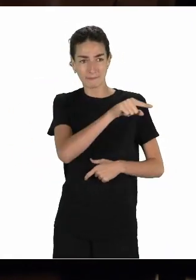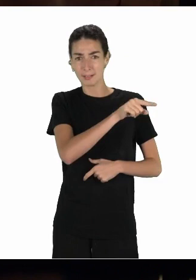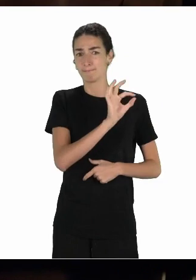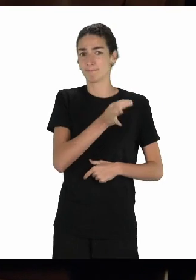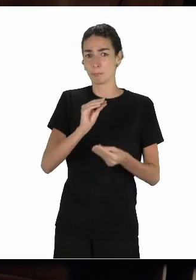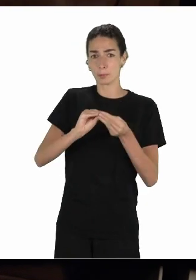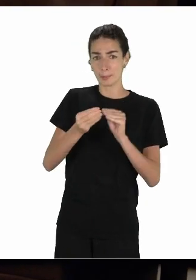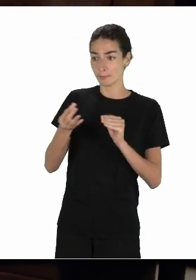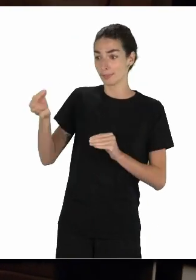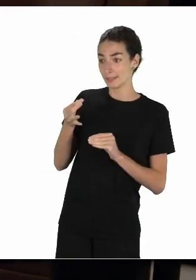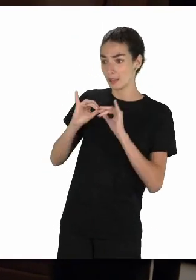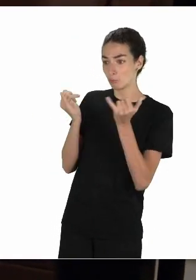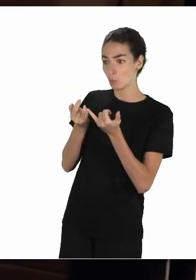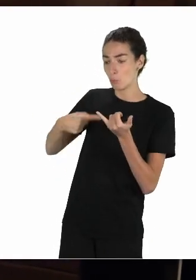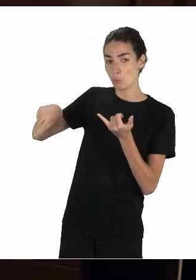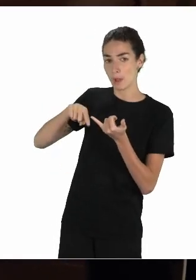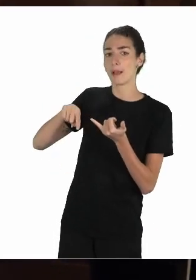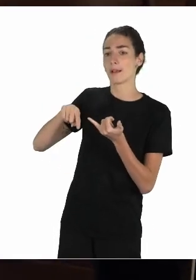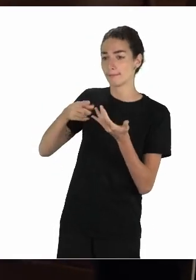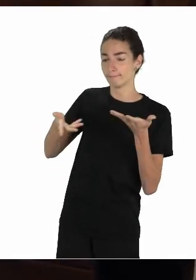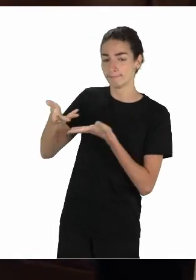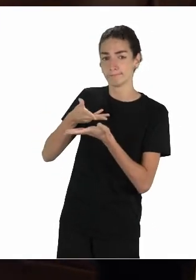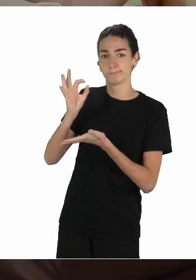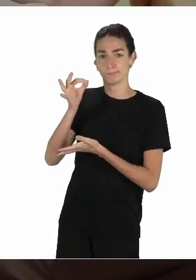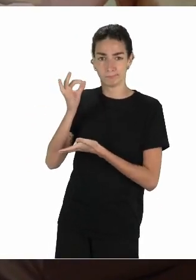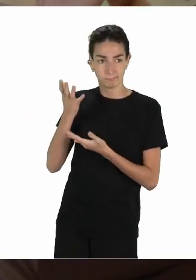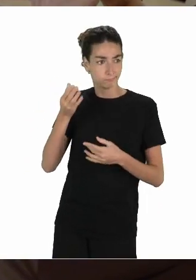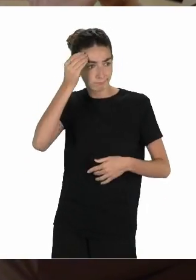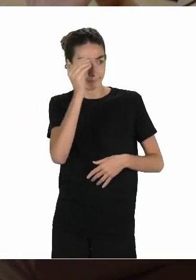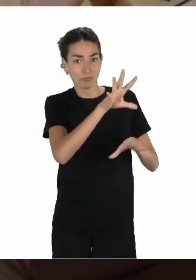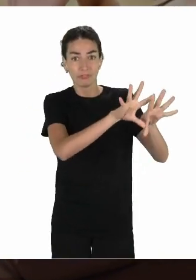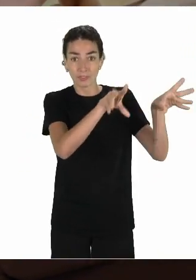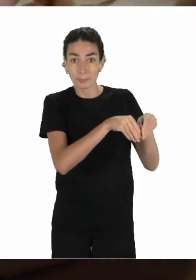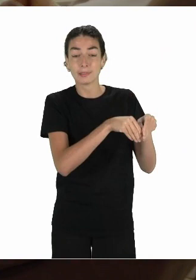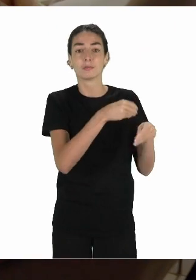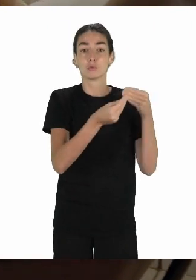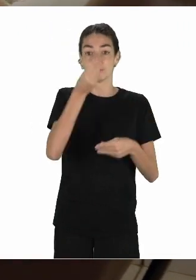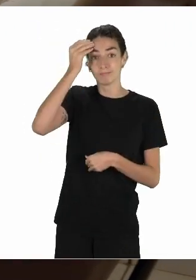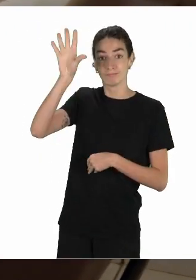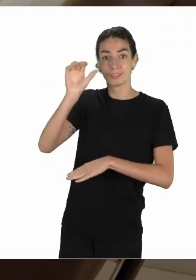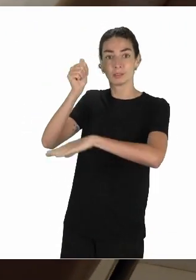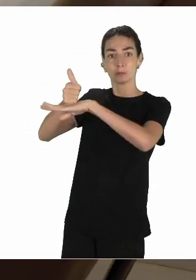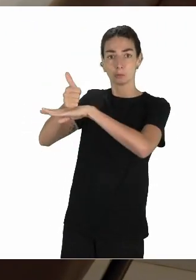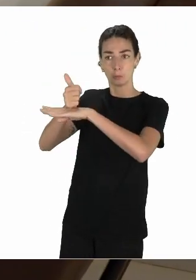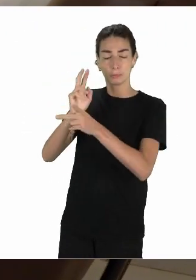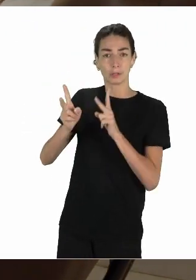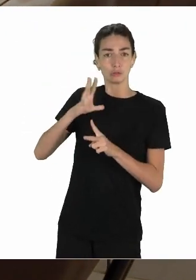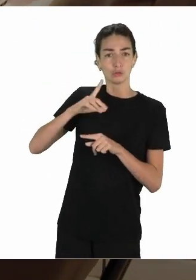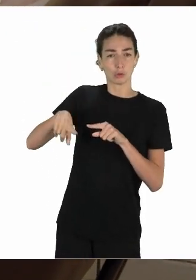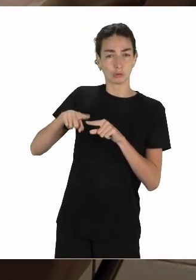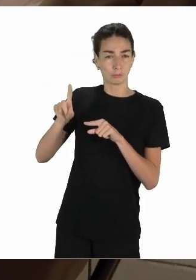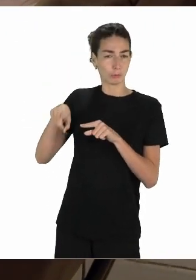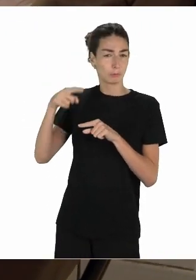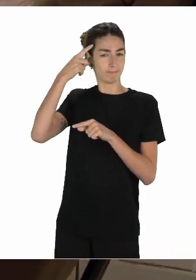compte du moindre souci, elle parle en réunion avec les autres collègues pour signaler à la famille ou à la direction s'il y a des choses